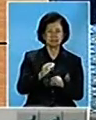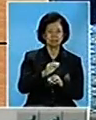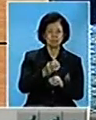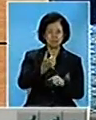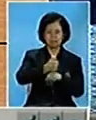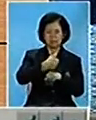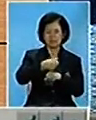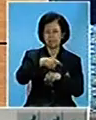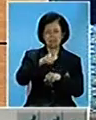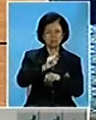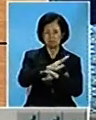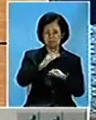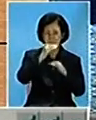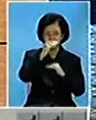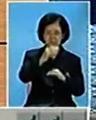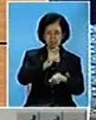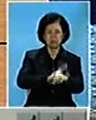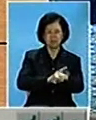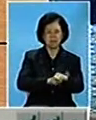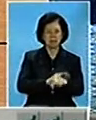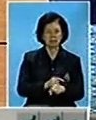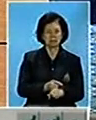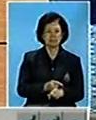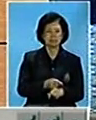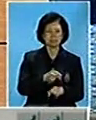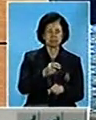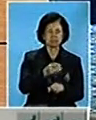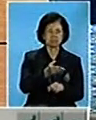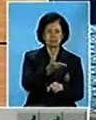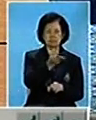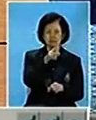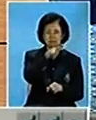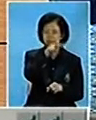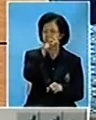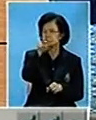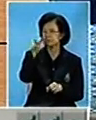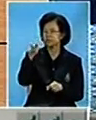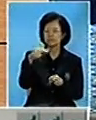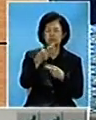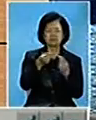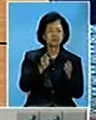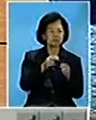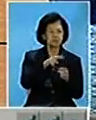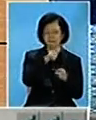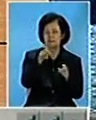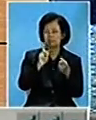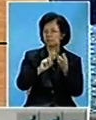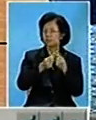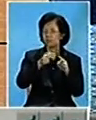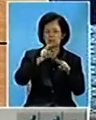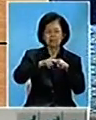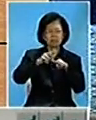เวลาและท่านประธานก็มองไปรอบๆห้องก็คงได้แลเห็นว่าเพื่อนสมาชิกนั่งอยู่จำนว